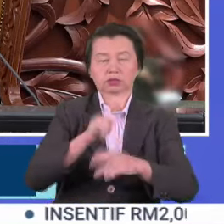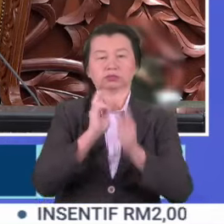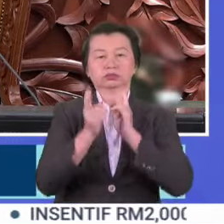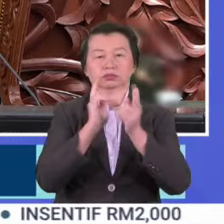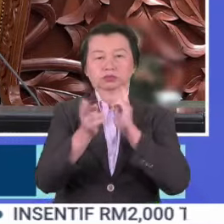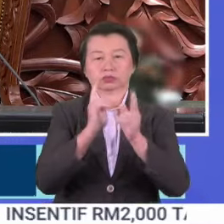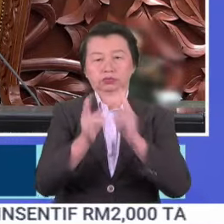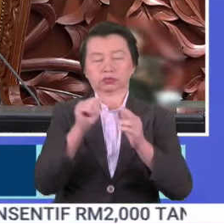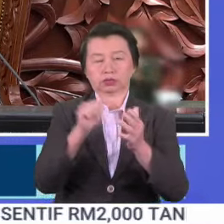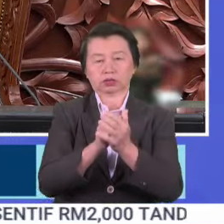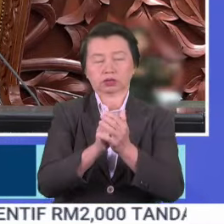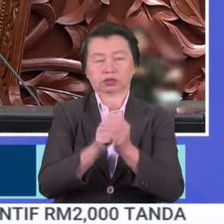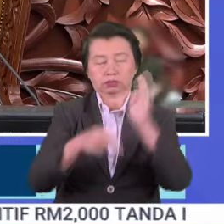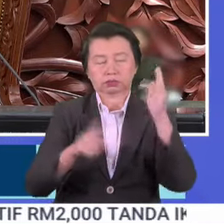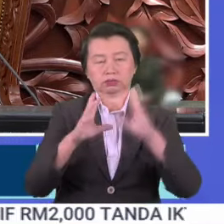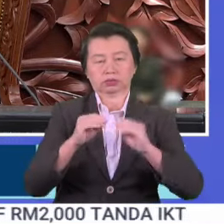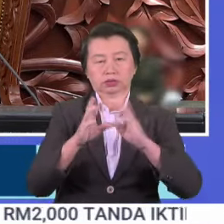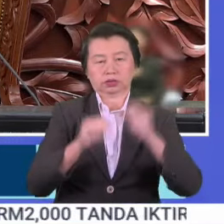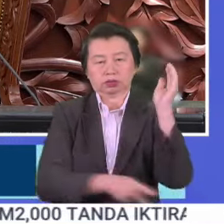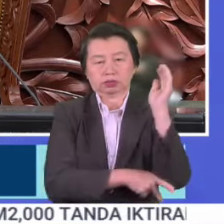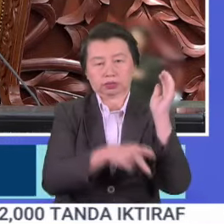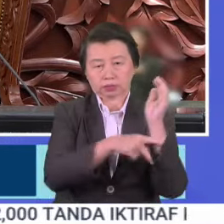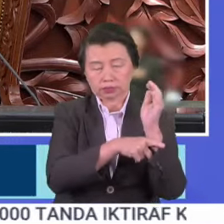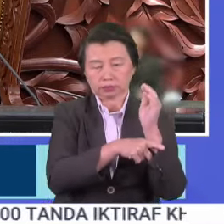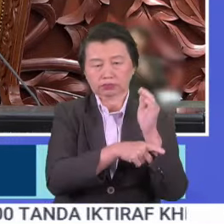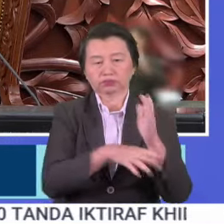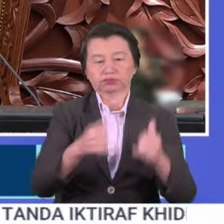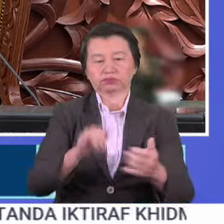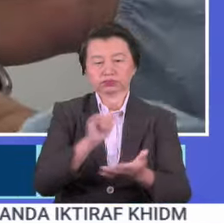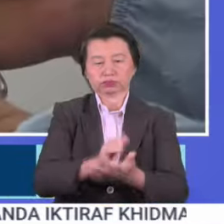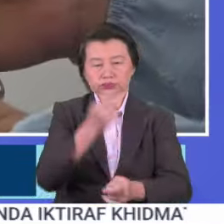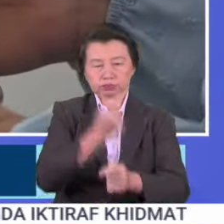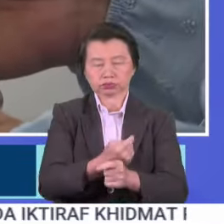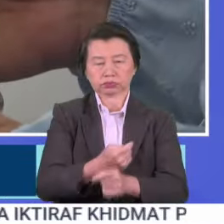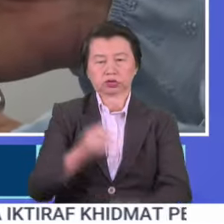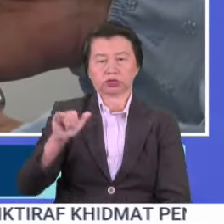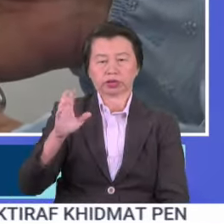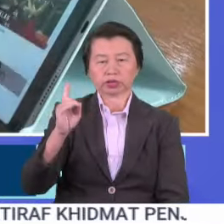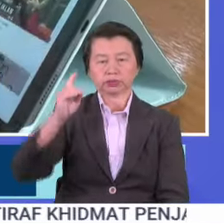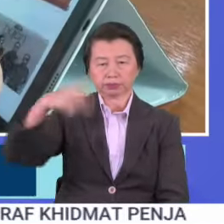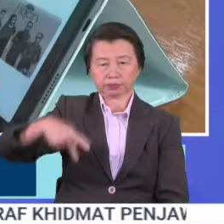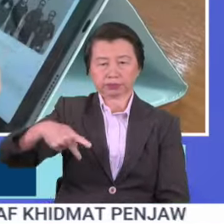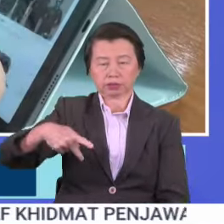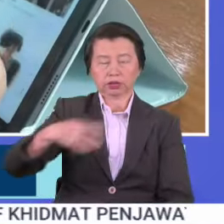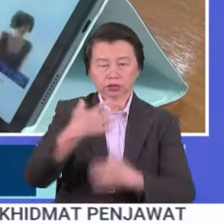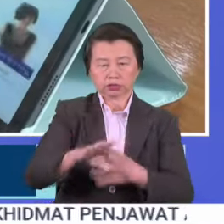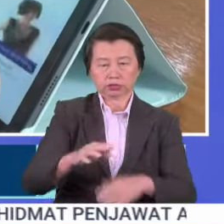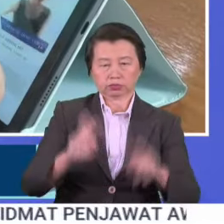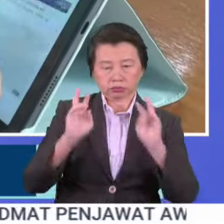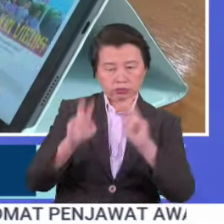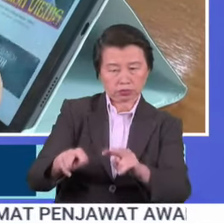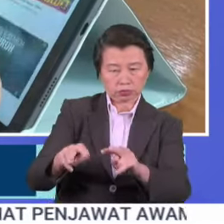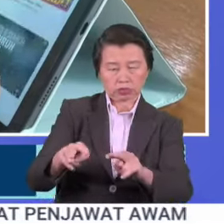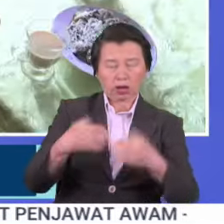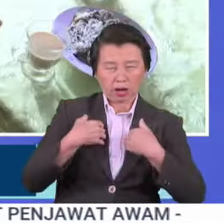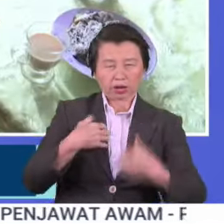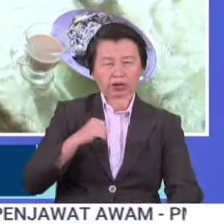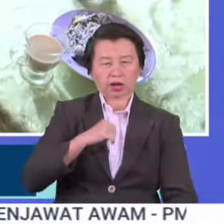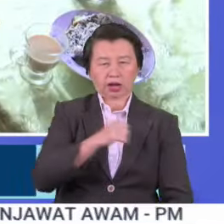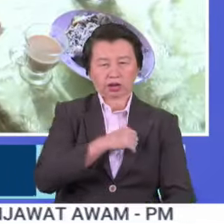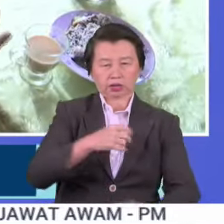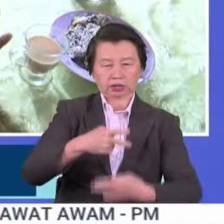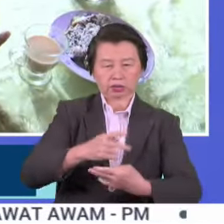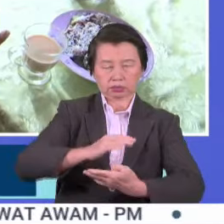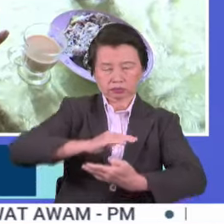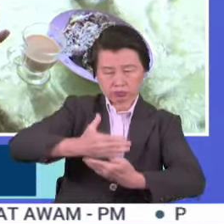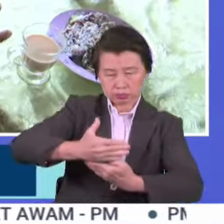pada sesi persidangan Dewan Rakyat. Ketetapan itu dibuat Yang di-Pertua Dewan Rakyat selepas mendapati tren Ahli Parlimen